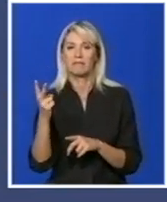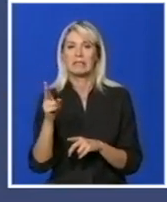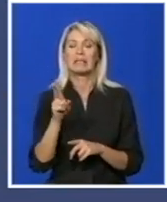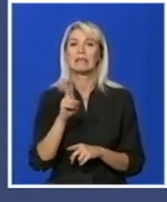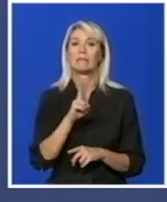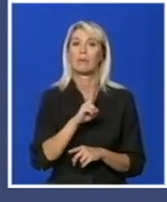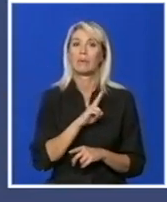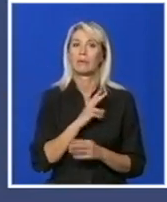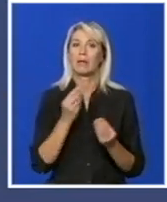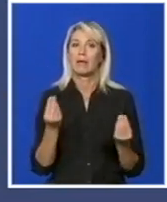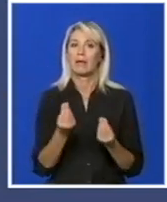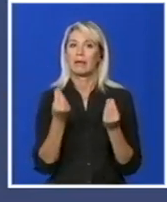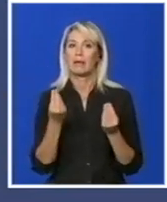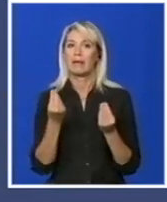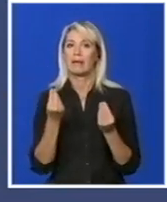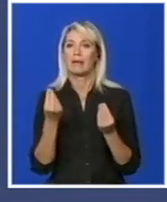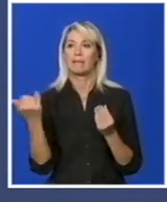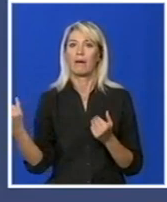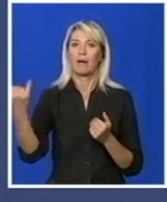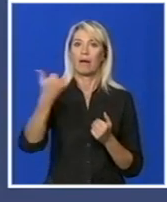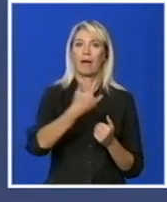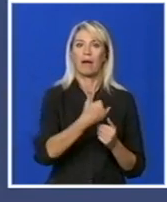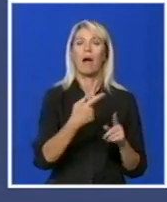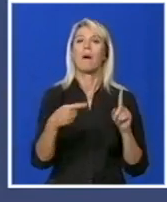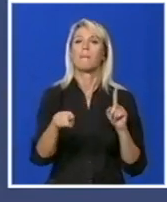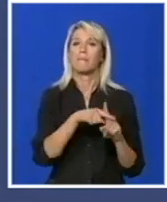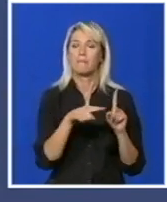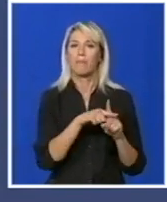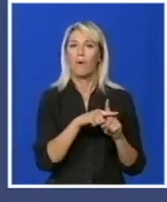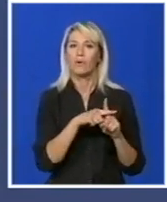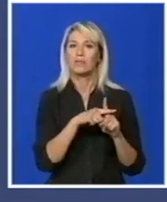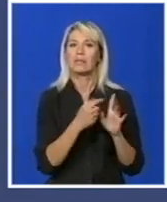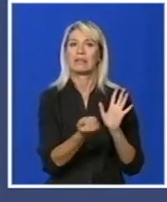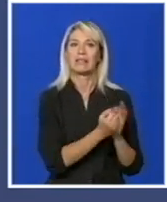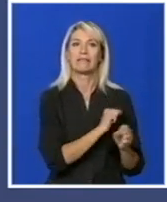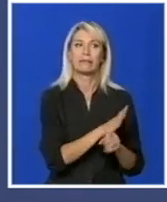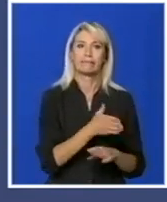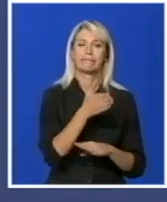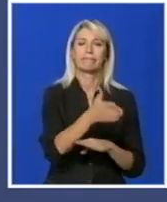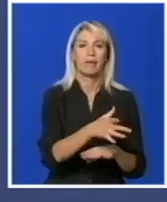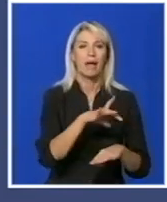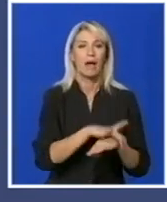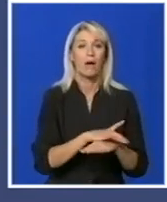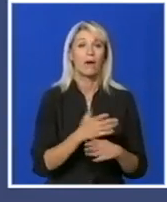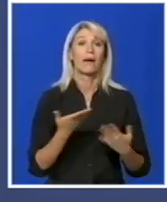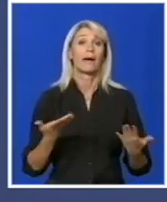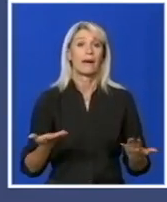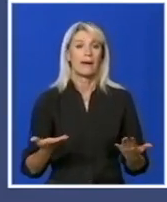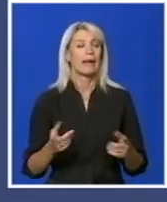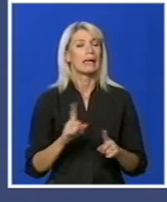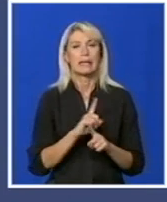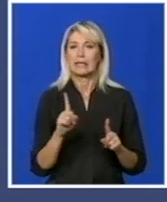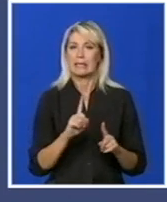osoba koje su pozitivni i koji se javljaju lekaru. Reakcija u ovom slučaju nije